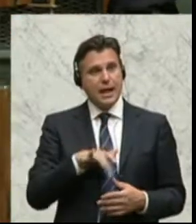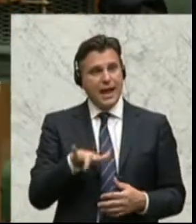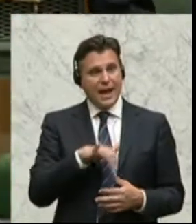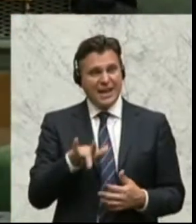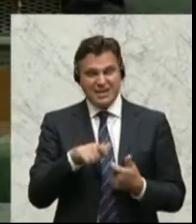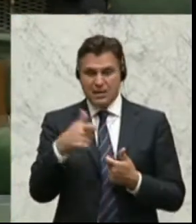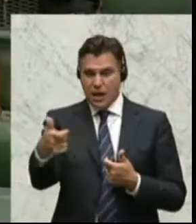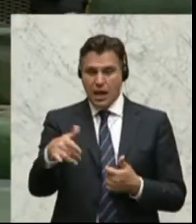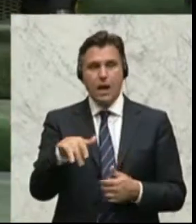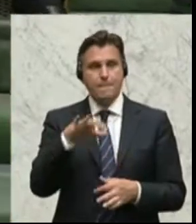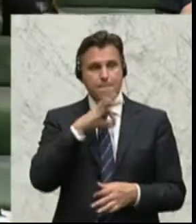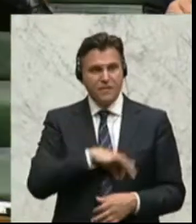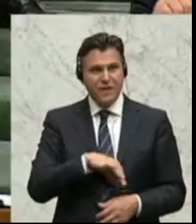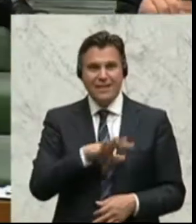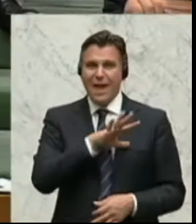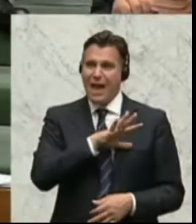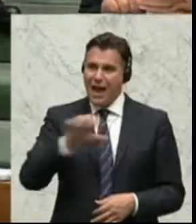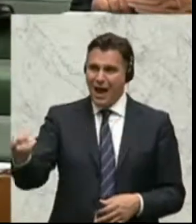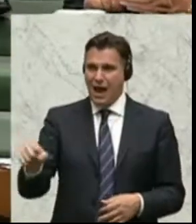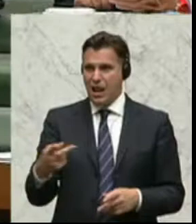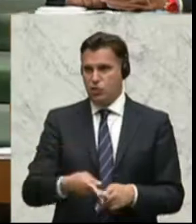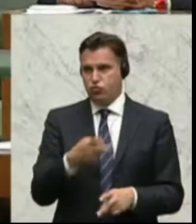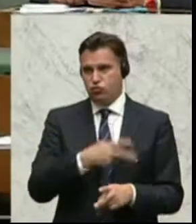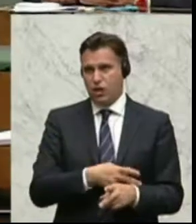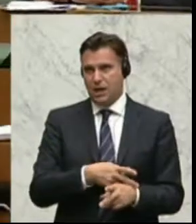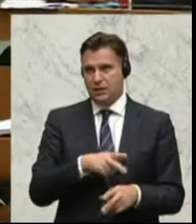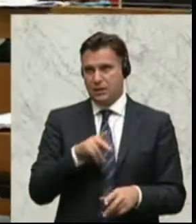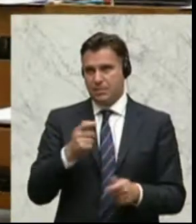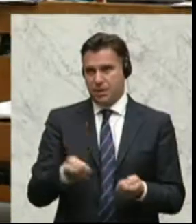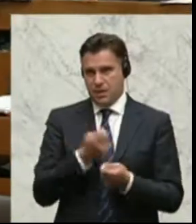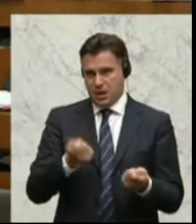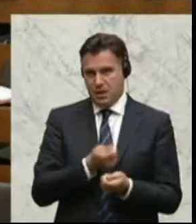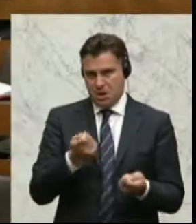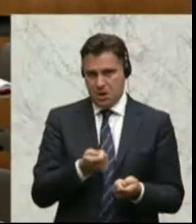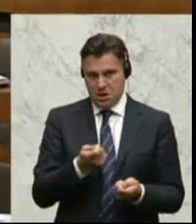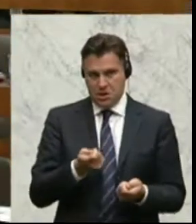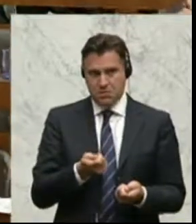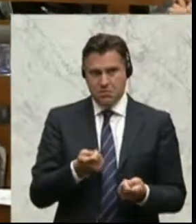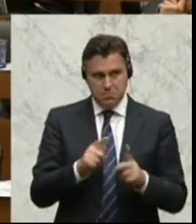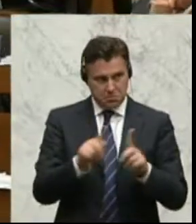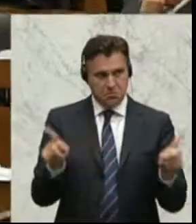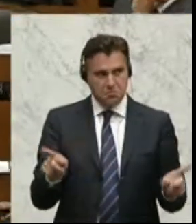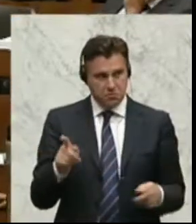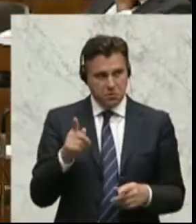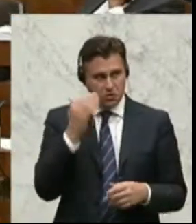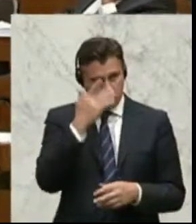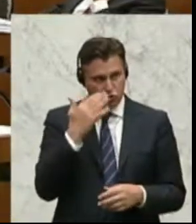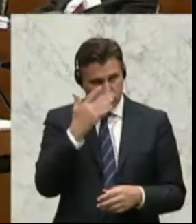Registrierkassenpflicht bei allen Staatsbetrieben, hat er gesagt. Stellen Sie sich das vor. Und ich habe versucht, ihm zu